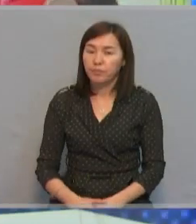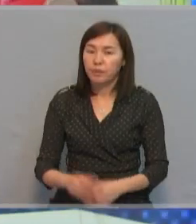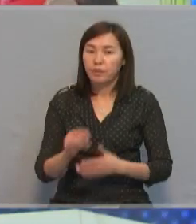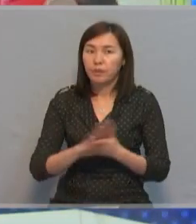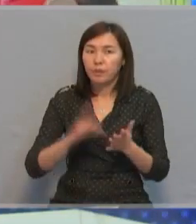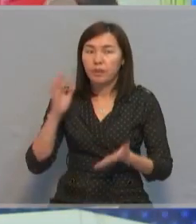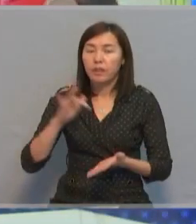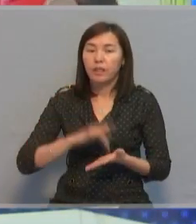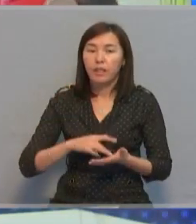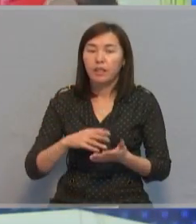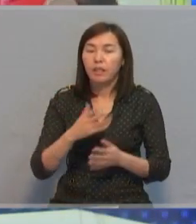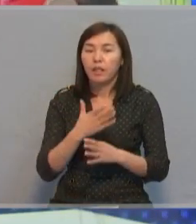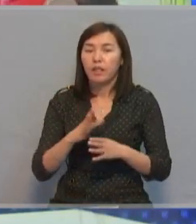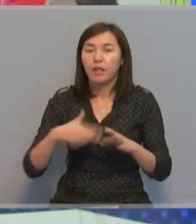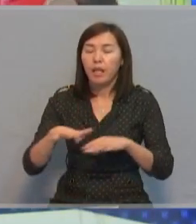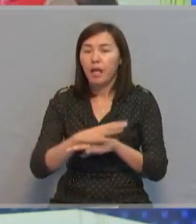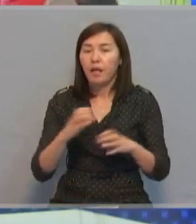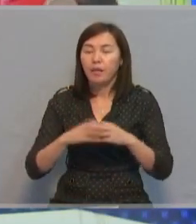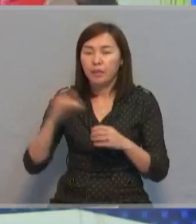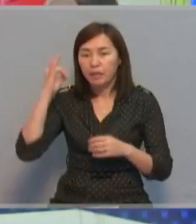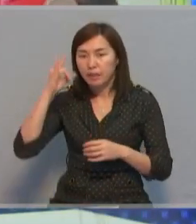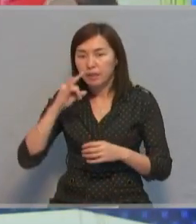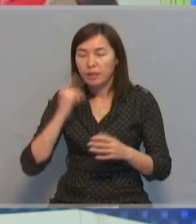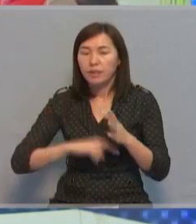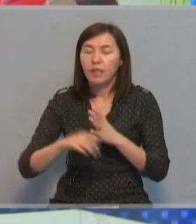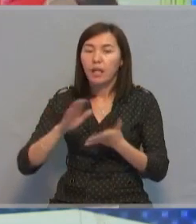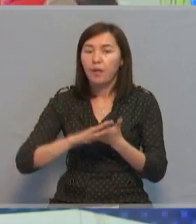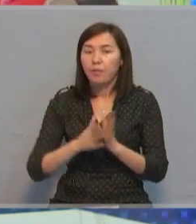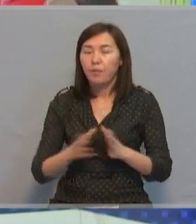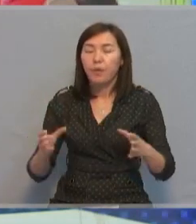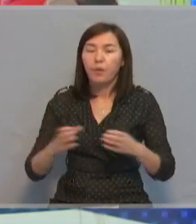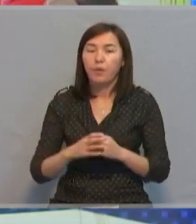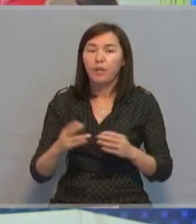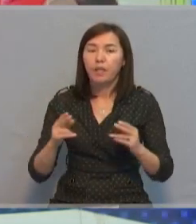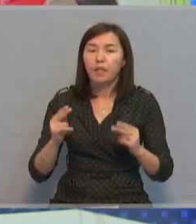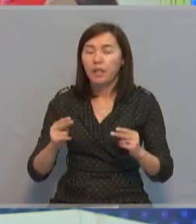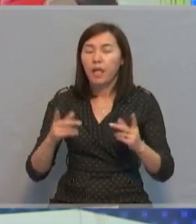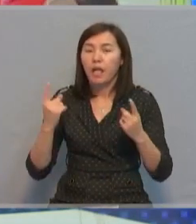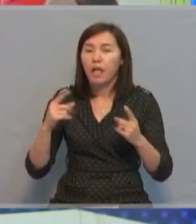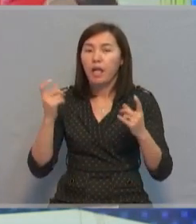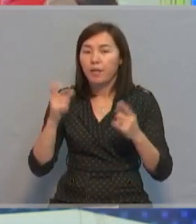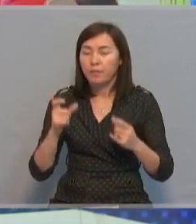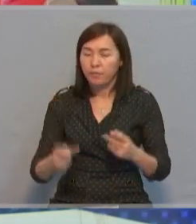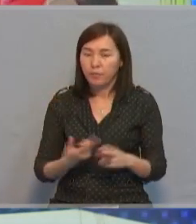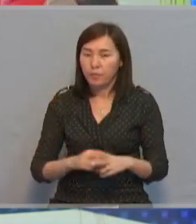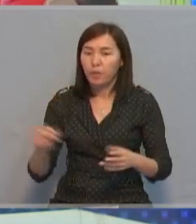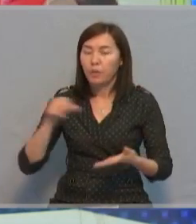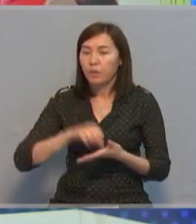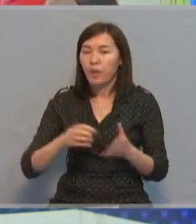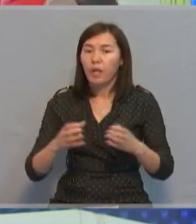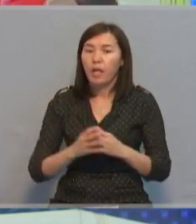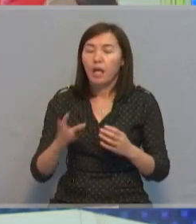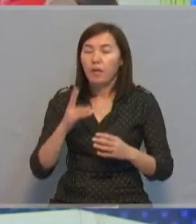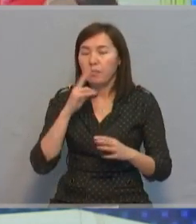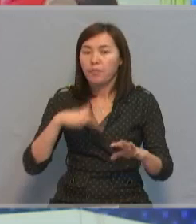Мы продолжаем. Шымкентский городской штаб Народной партии Казахстана начал политическую кампанию с чествования великого человека. Участники партии